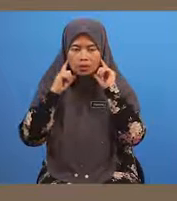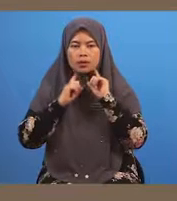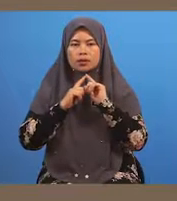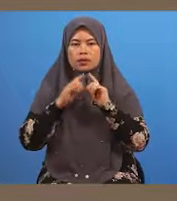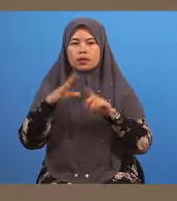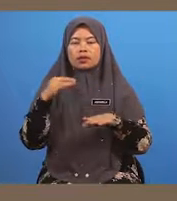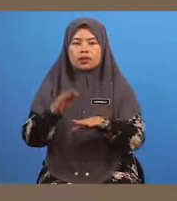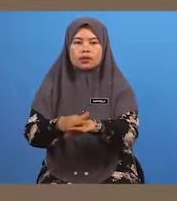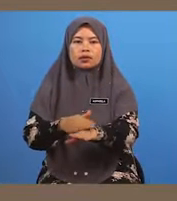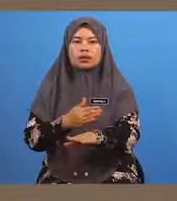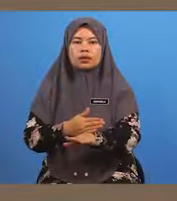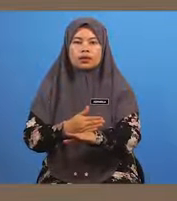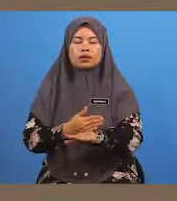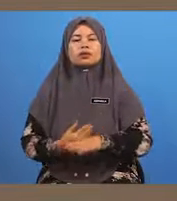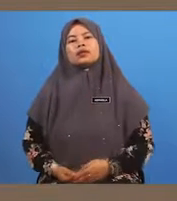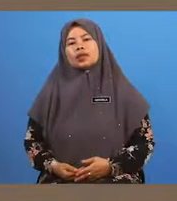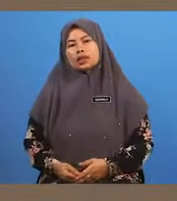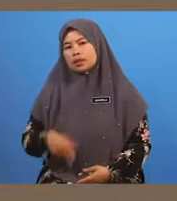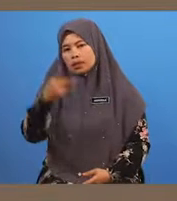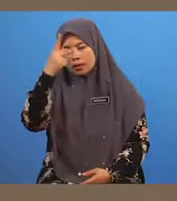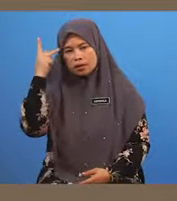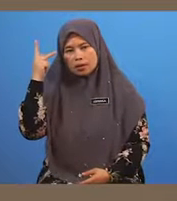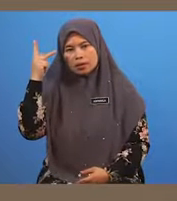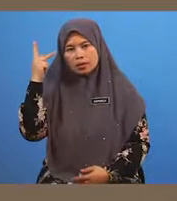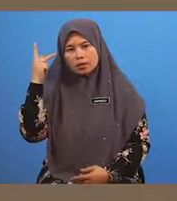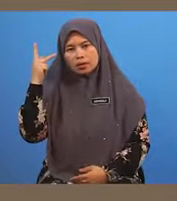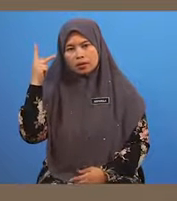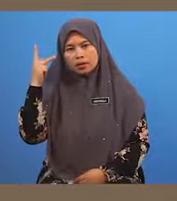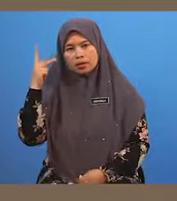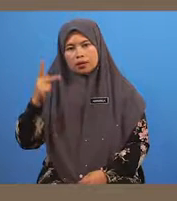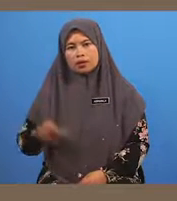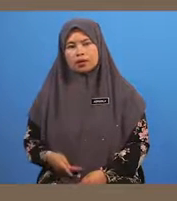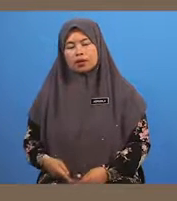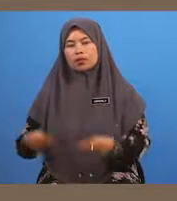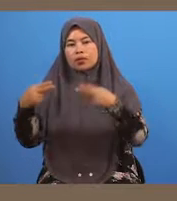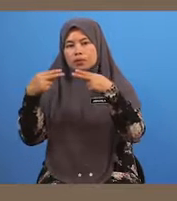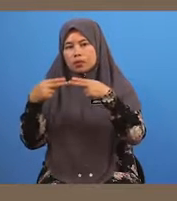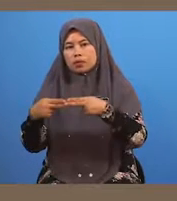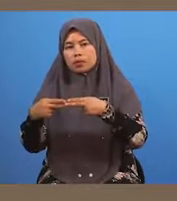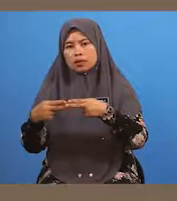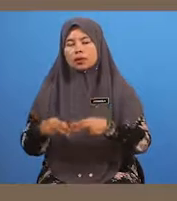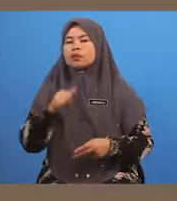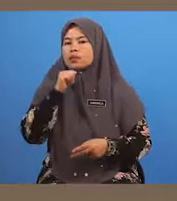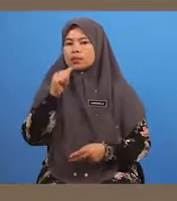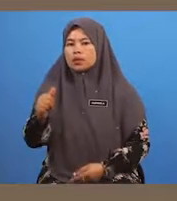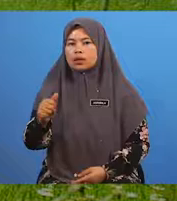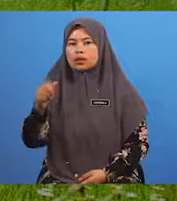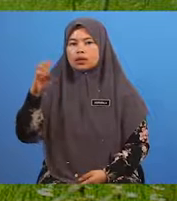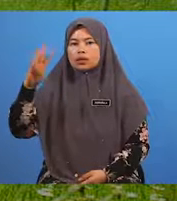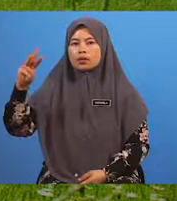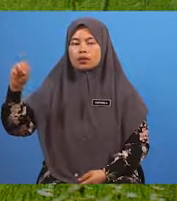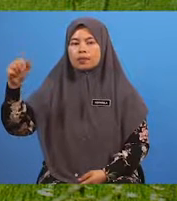tangan. Mengapa? Ini kerana hubungan mereka adalah ajnabi dan bukan mahram.